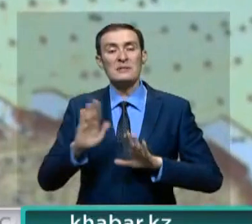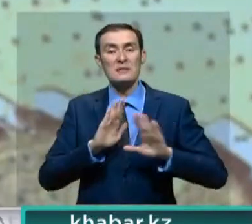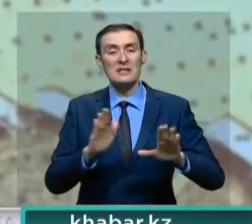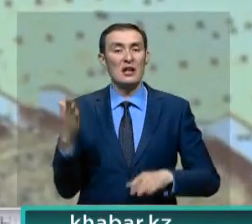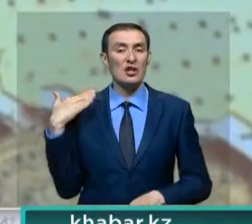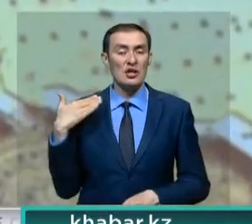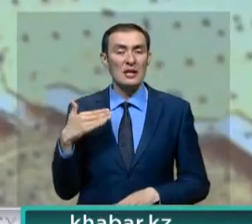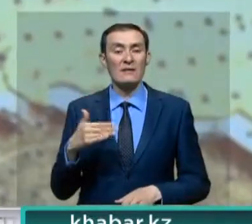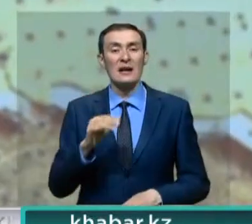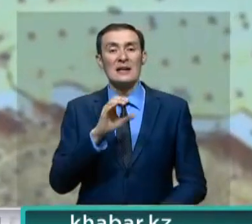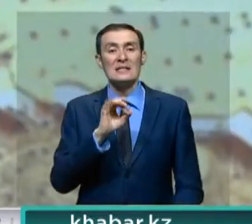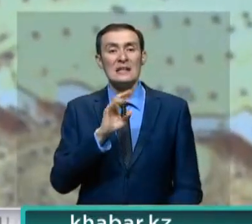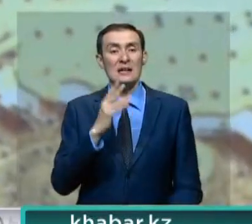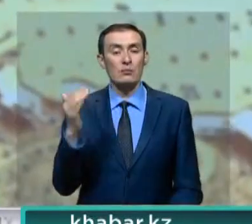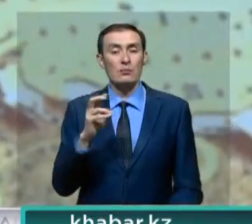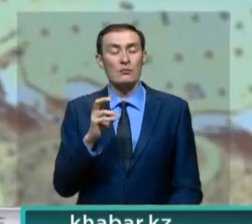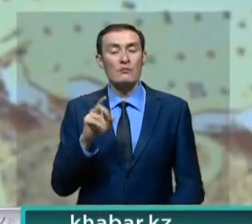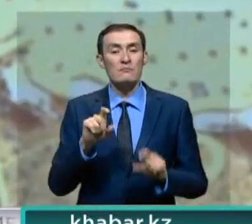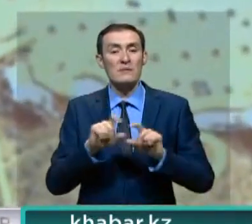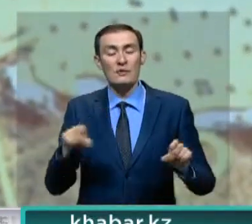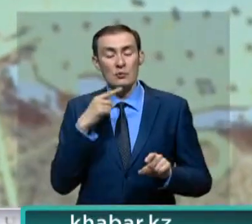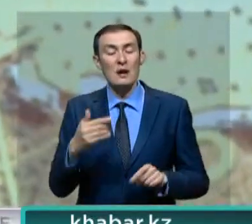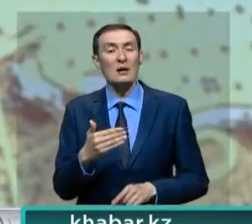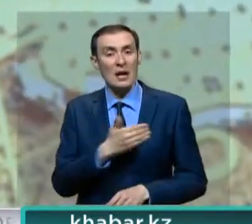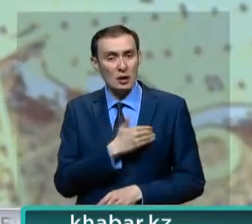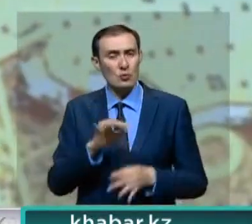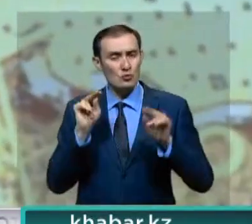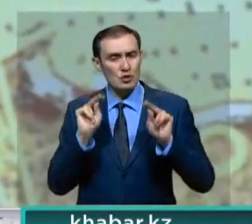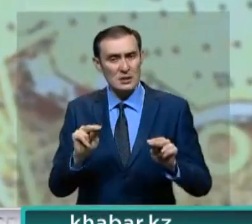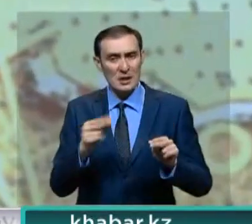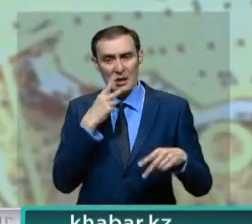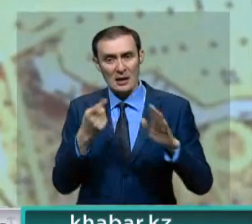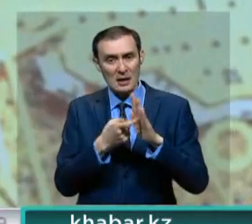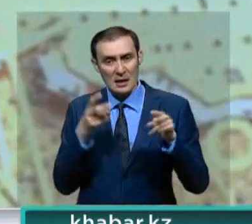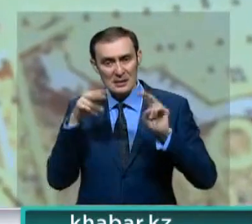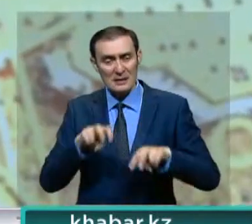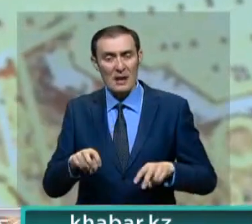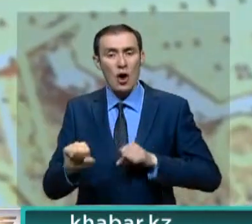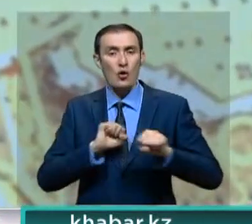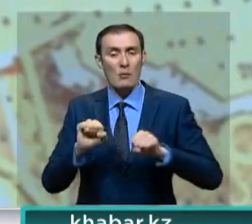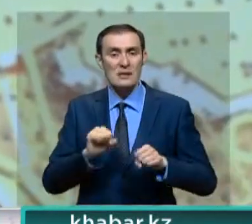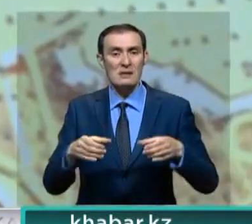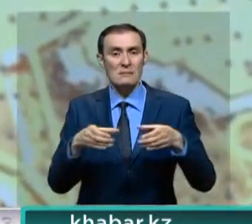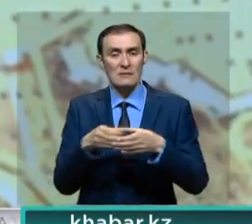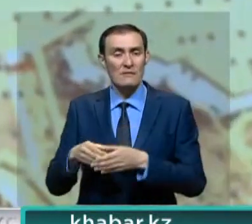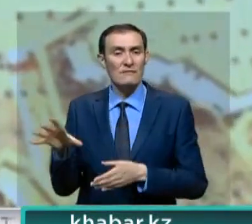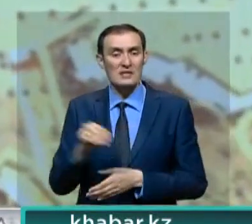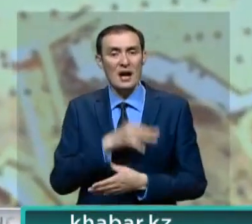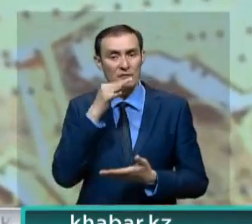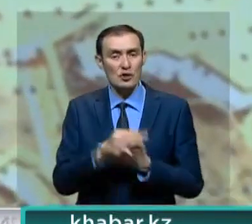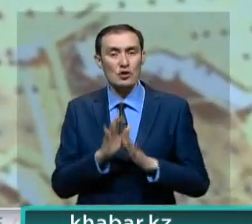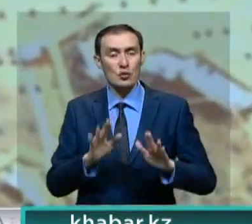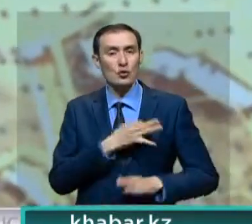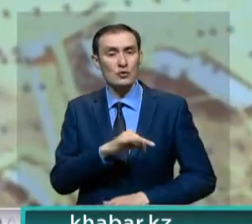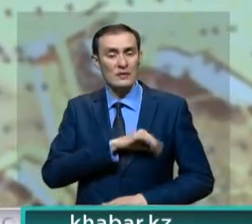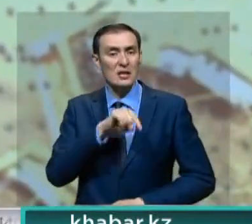замначальника генштаба Серика Бурамбаева, в ведомстве заинтересованы в объективном расследовании. Командиры всех степеней несут не только